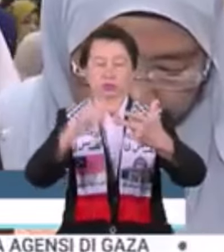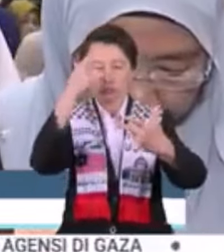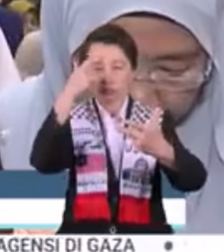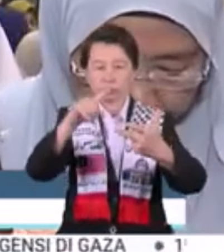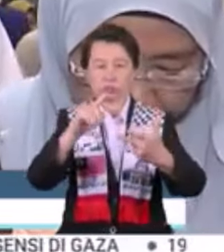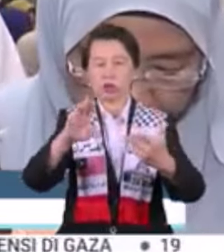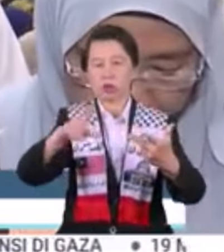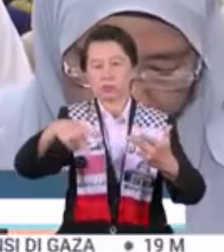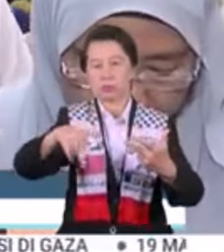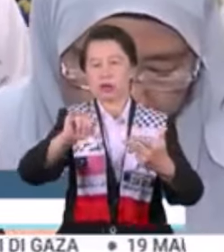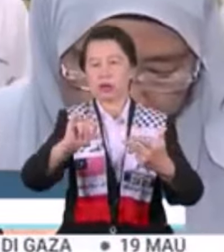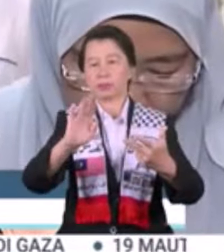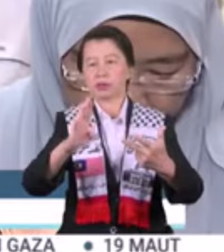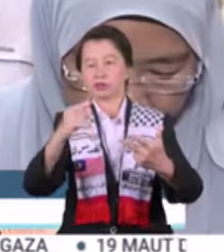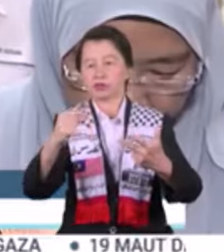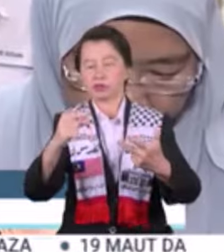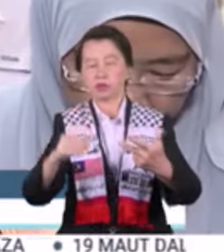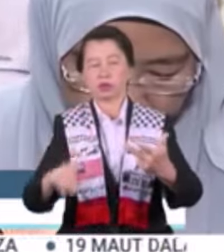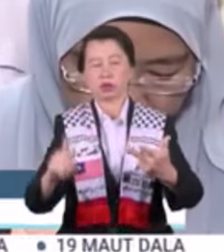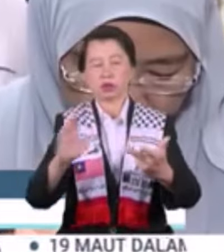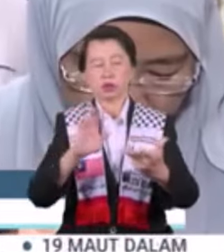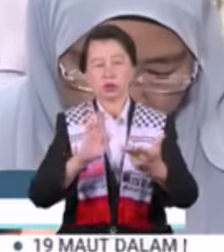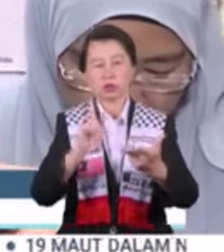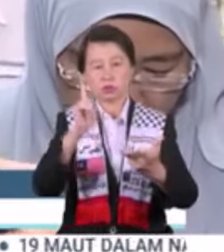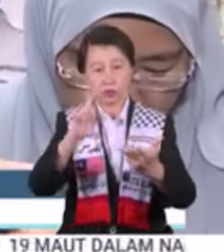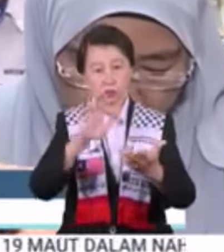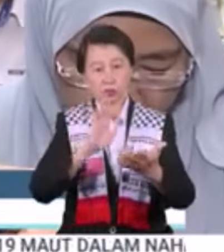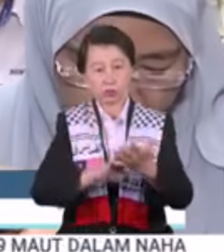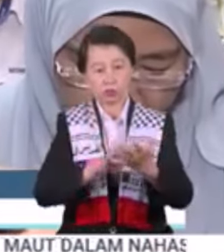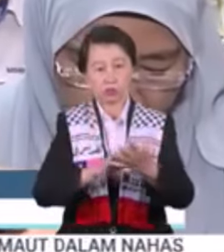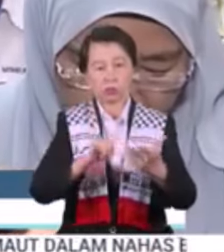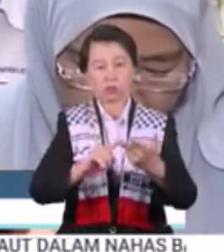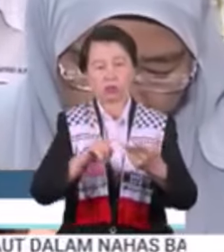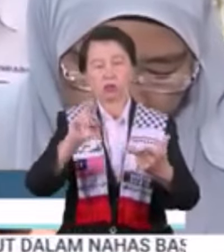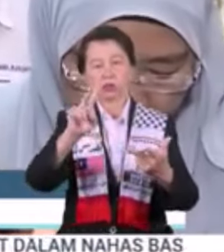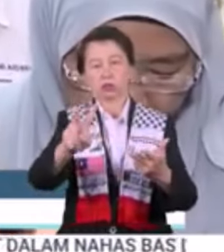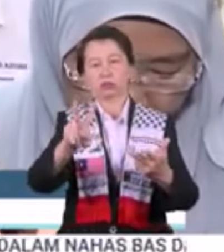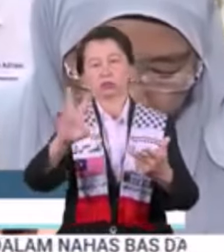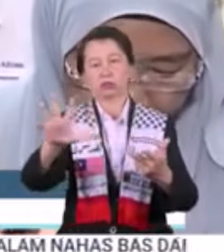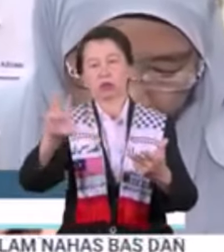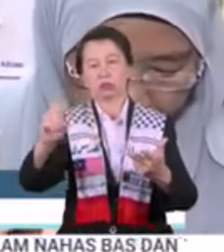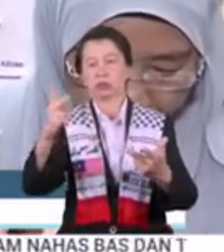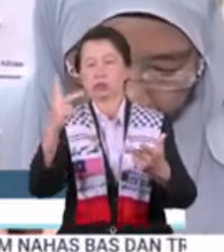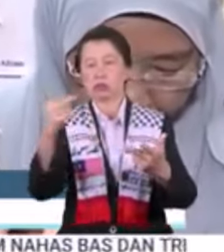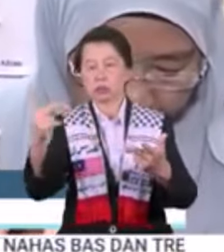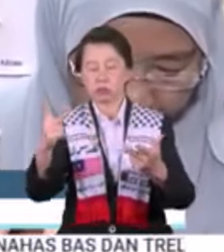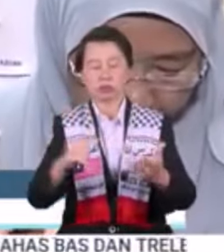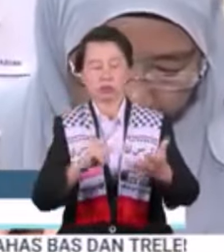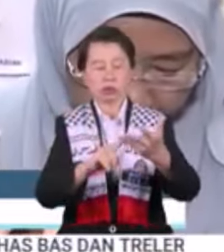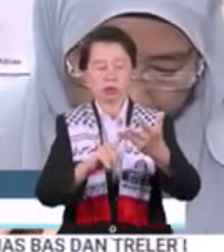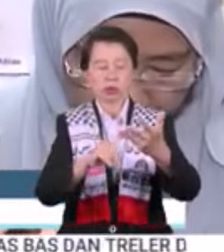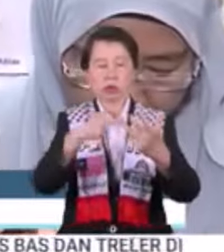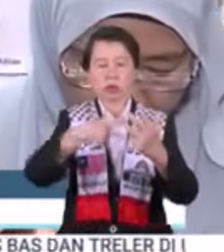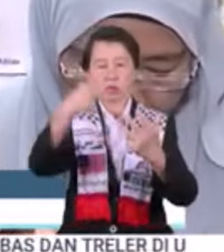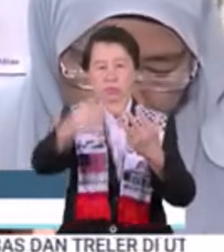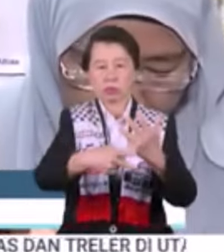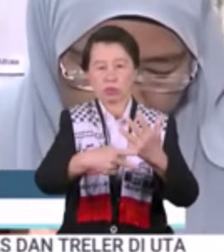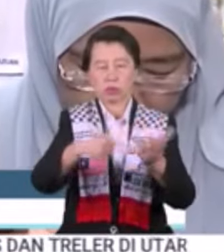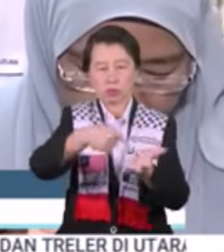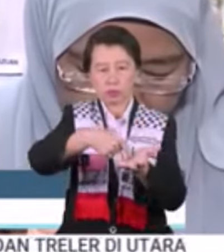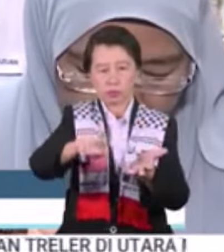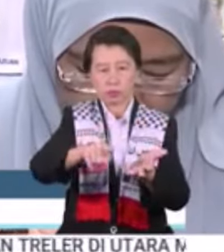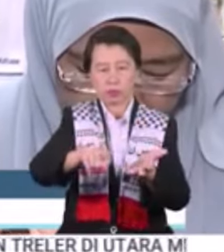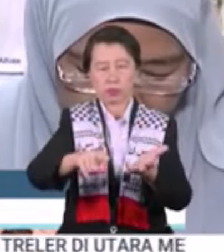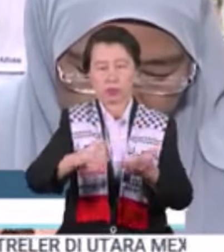untuk PIBG sekolah, kita bagi satu sekolah 500 peruntukan 500,000. Okay, seterusnya yang keempat, program